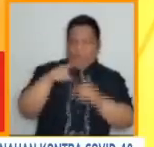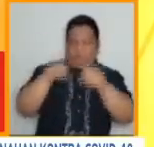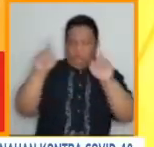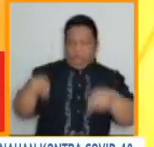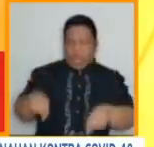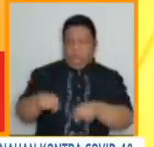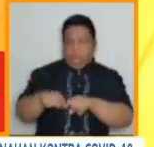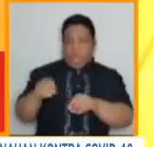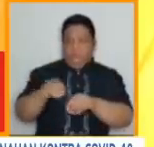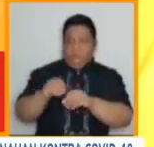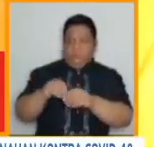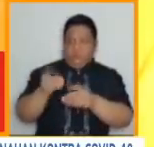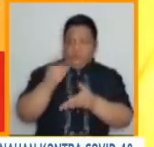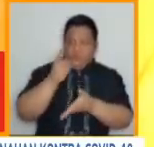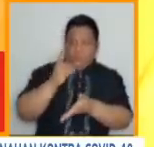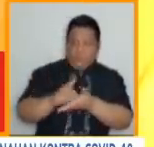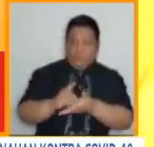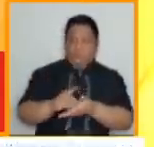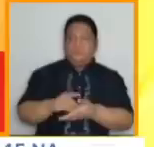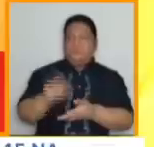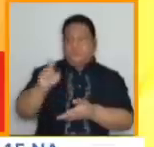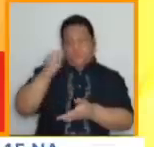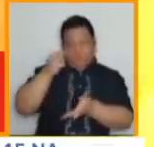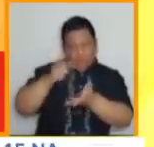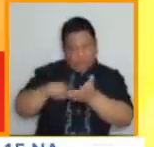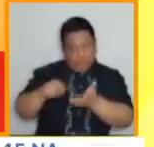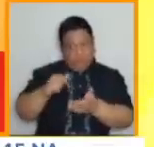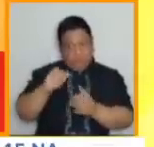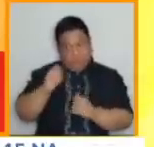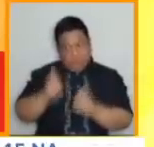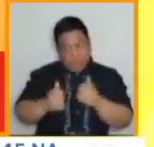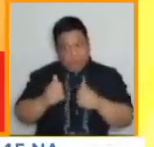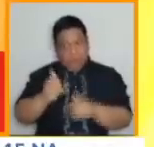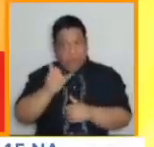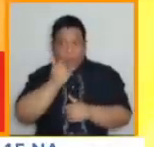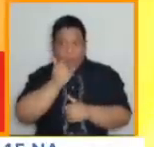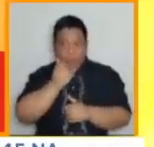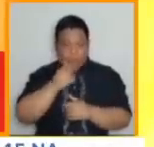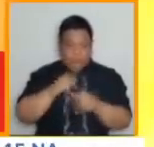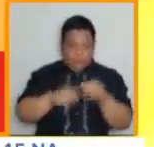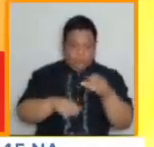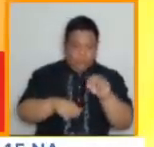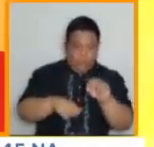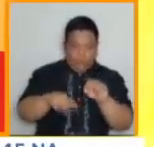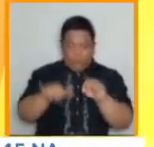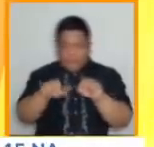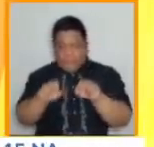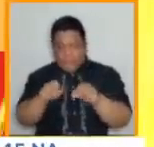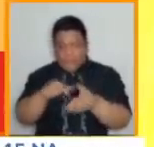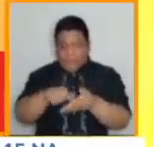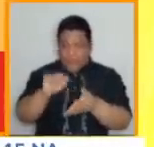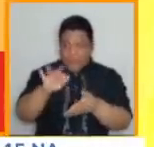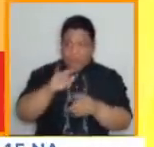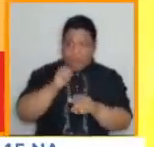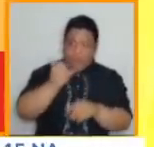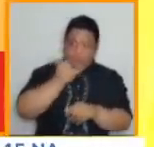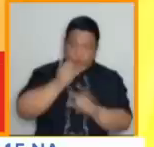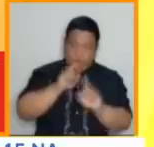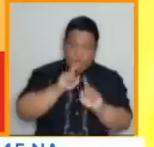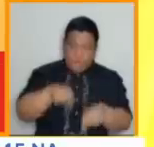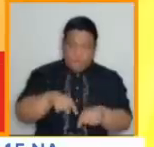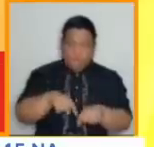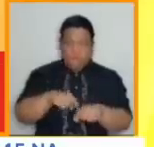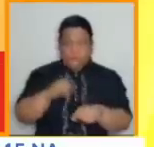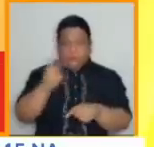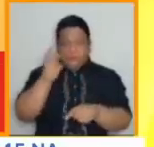bang mali yung kanyang pagkakasabi na no or yes or whatever, no? Uh-oh. Kung mali yung sagot niya, yung didetermine natin. Okay.